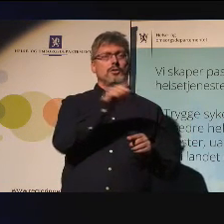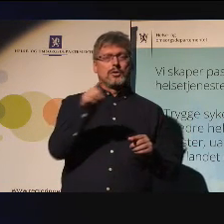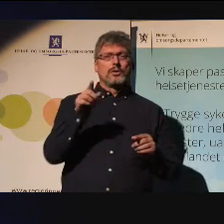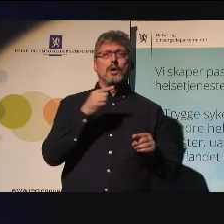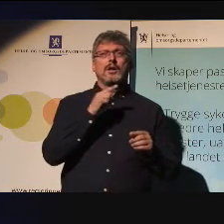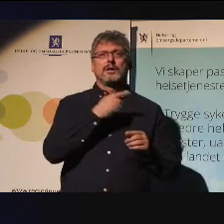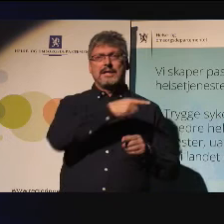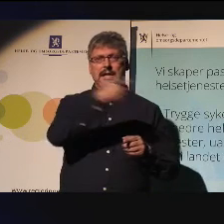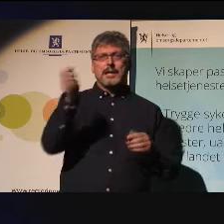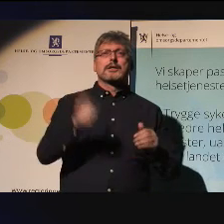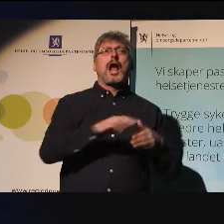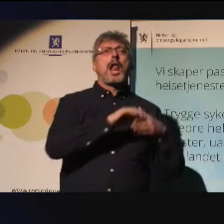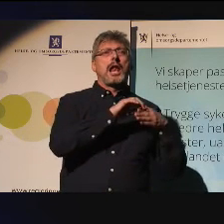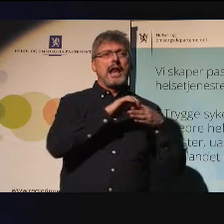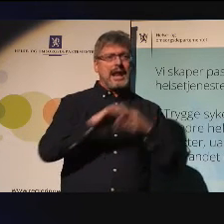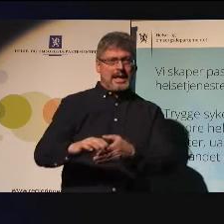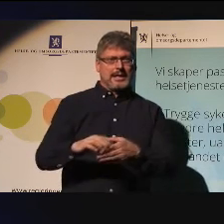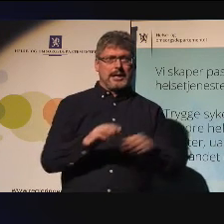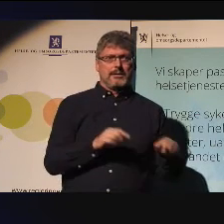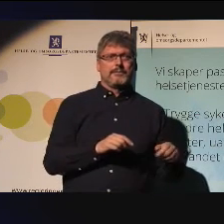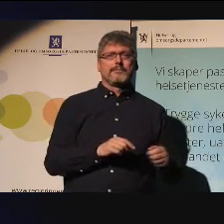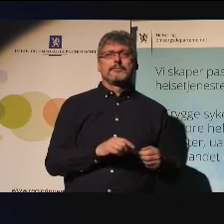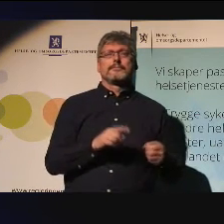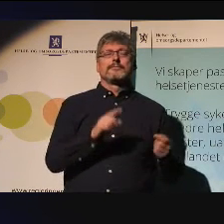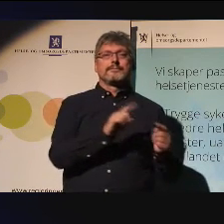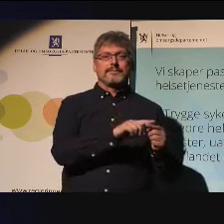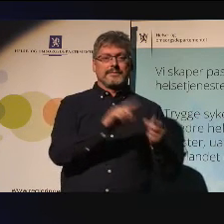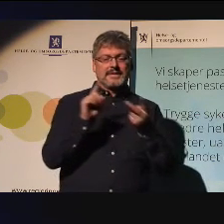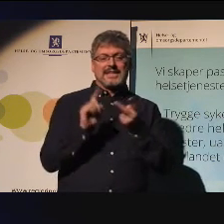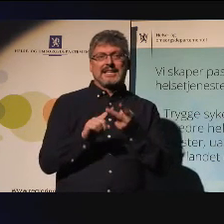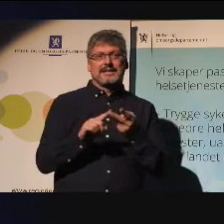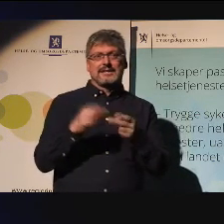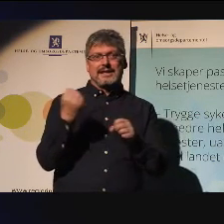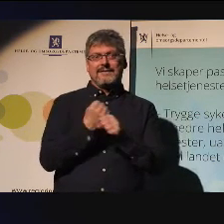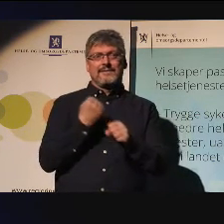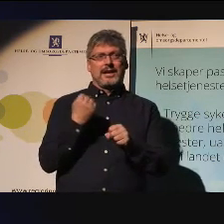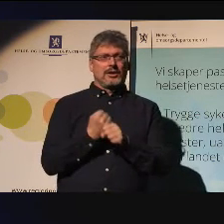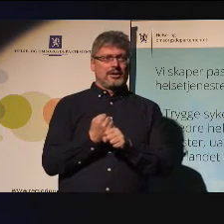Det neste verktøyet, det kvalitet.